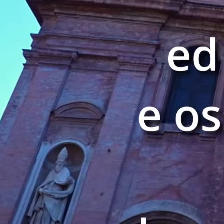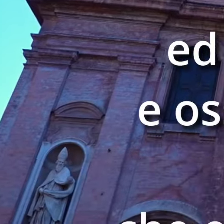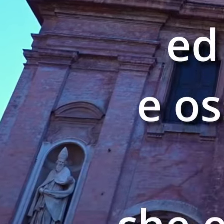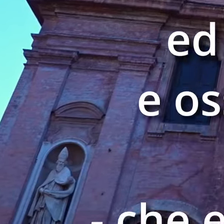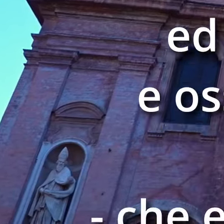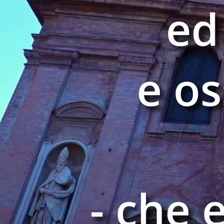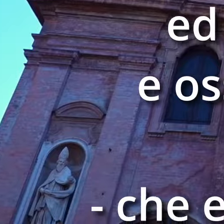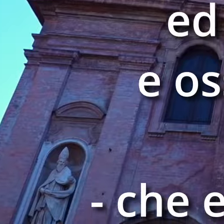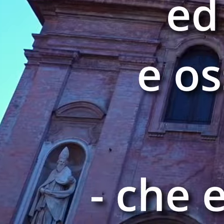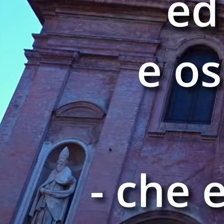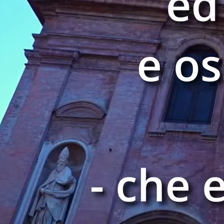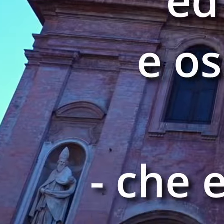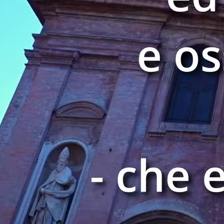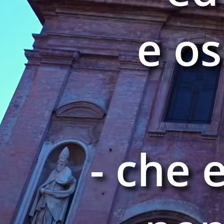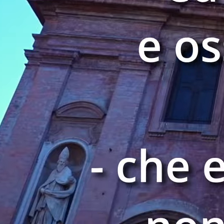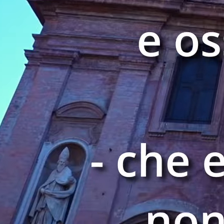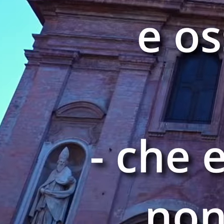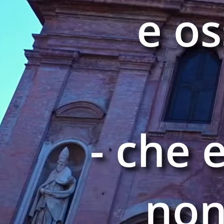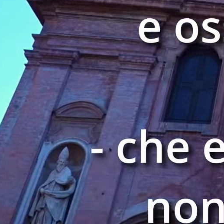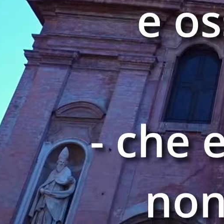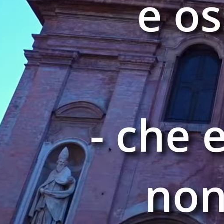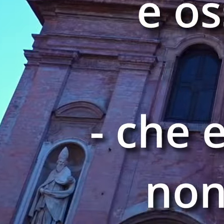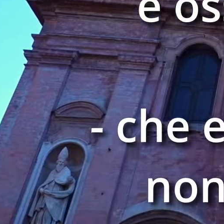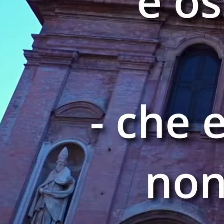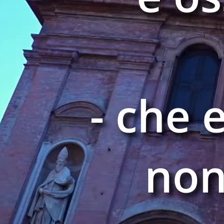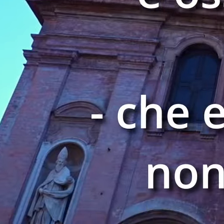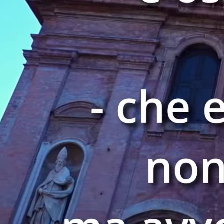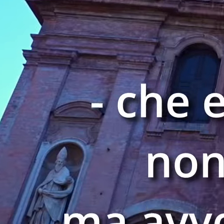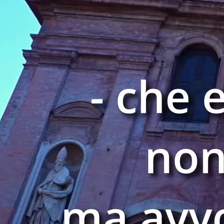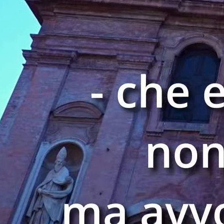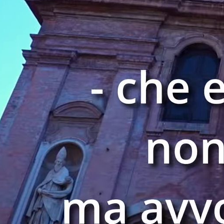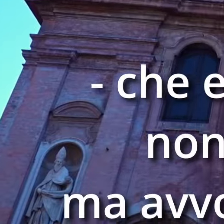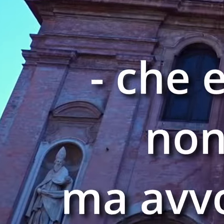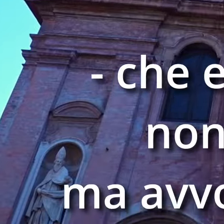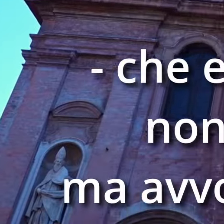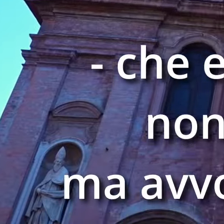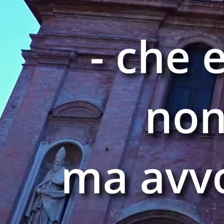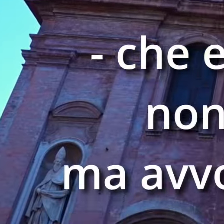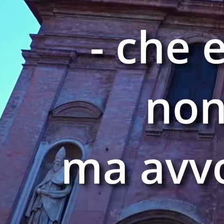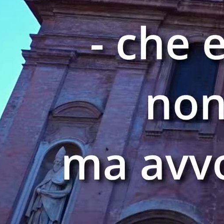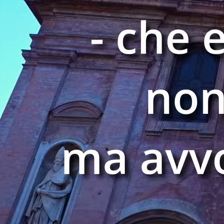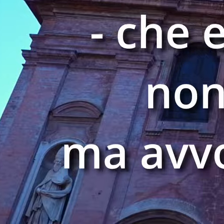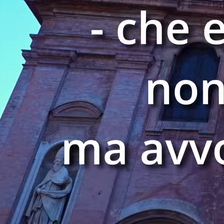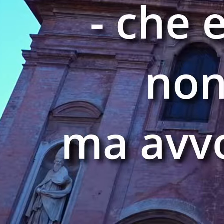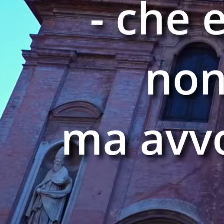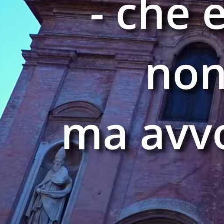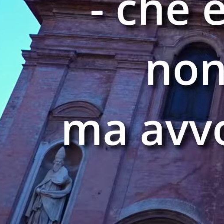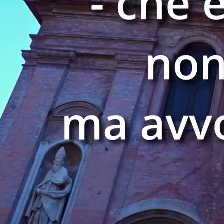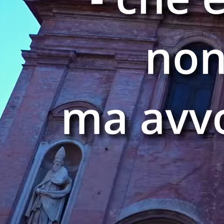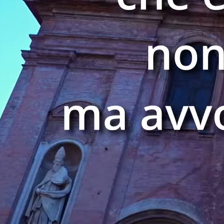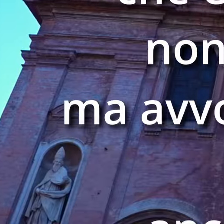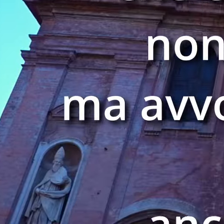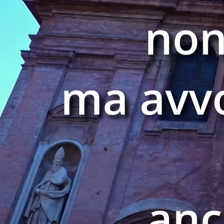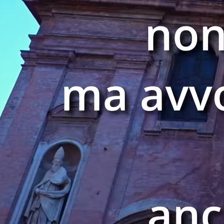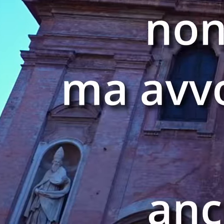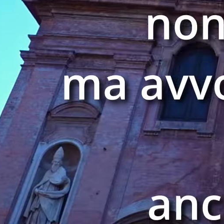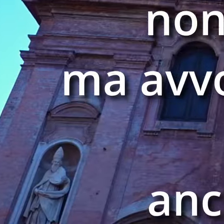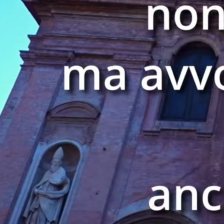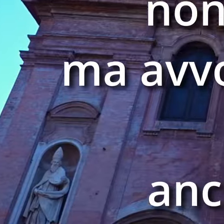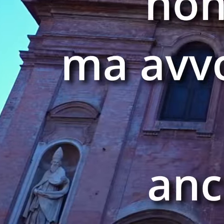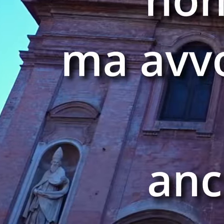seguiva ed entrò nel Sepolcro e osservò i teli posati là e il Sudario che era stato sul suo capo